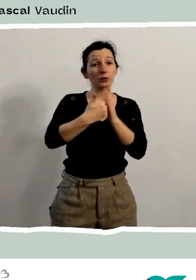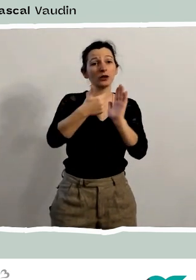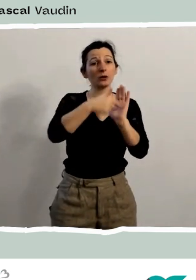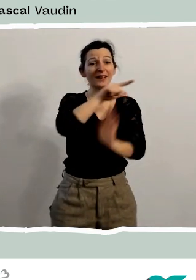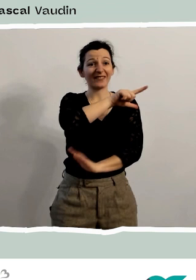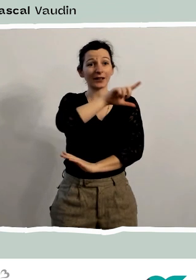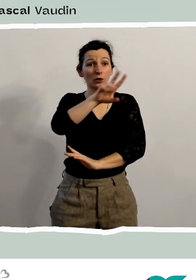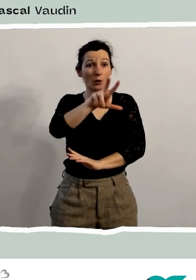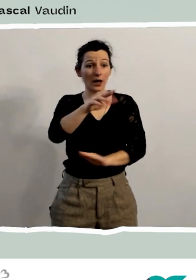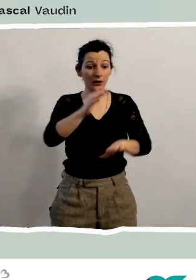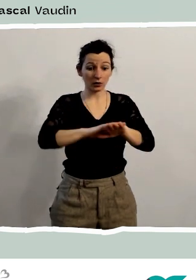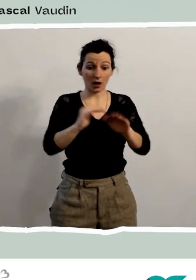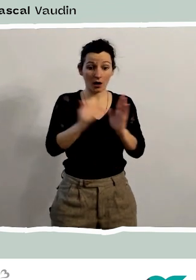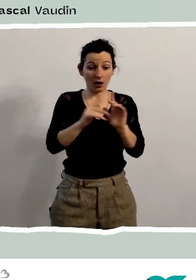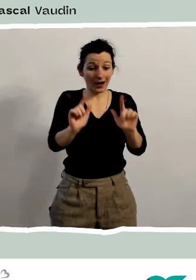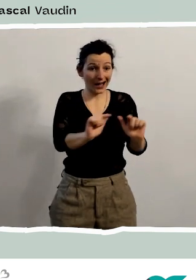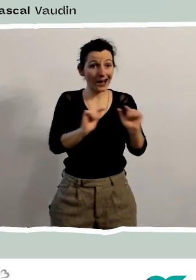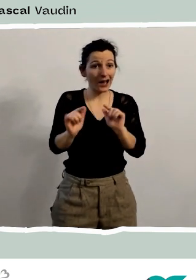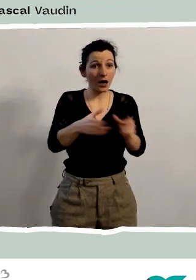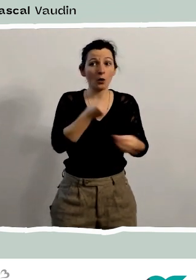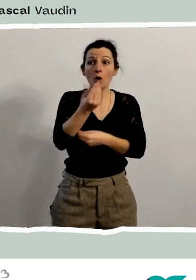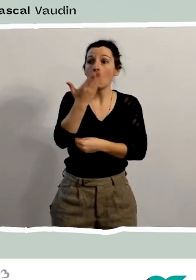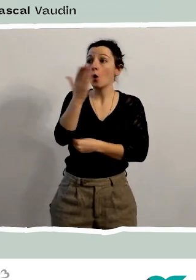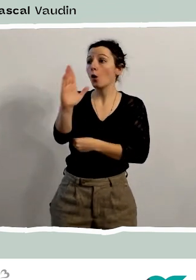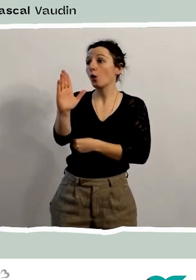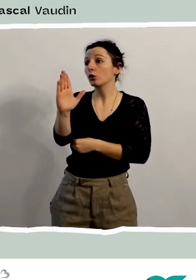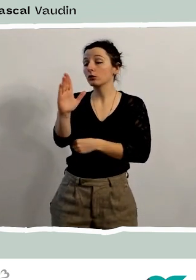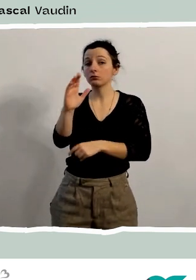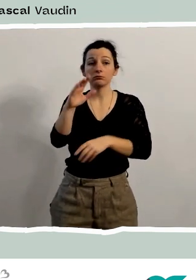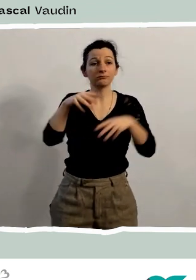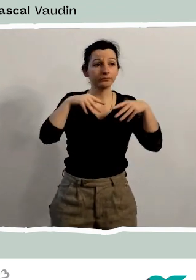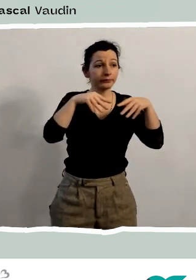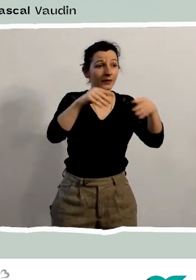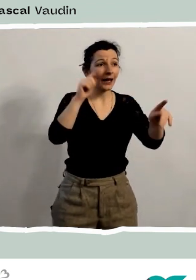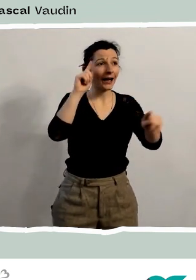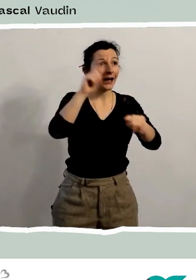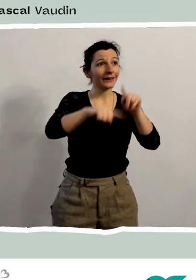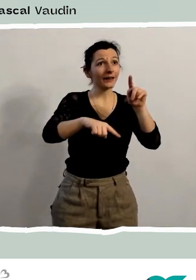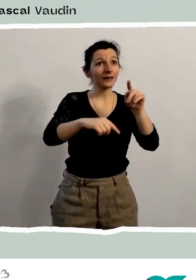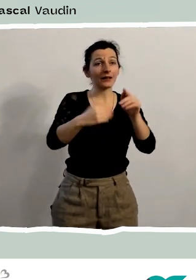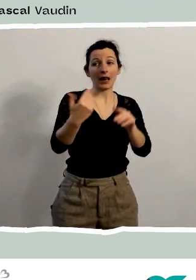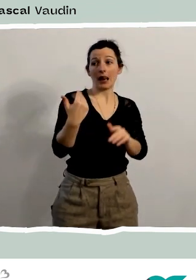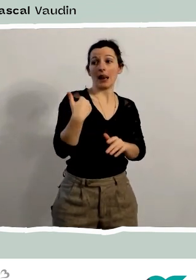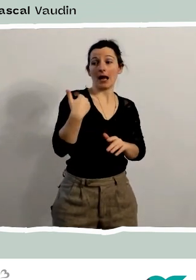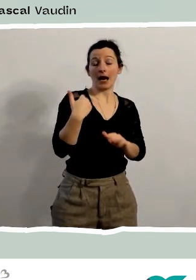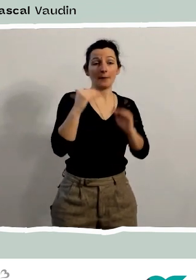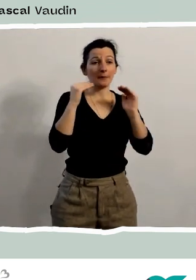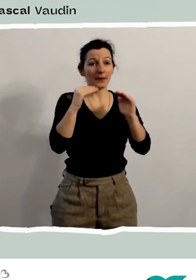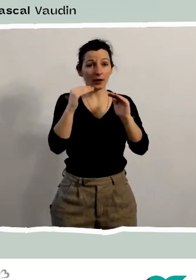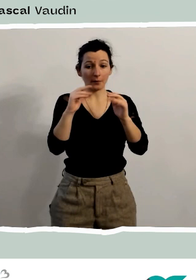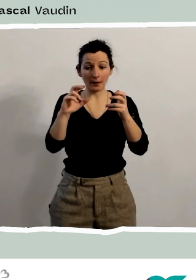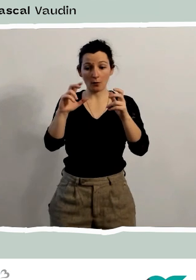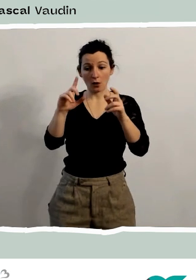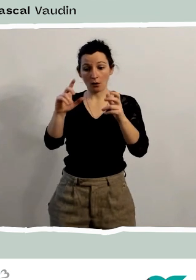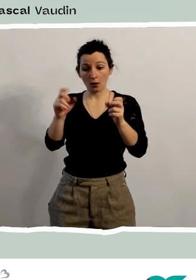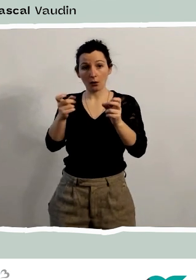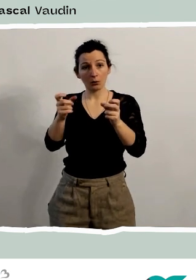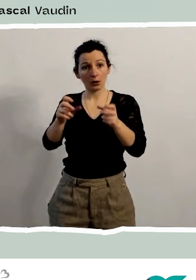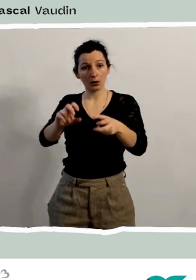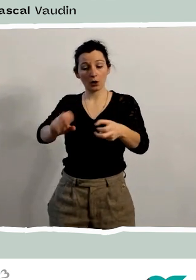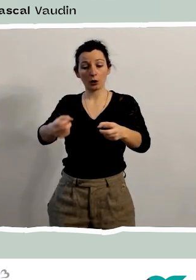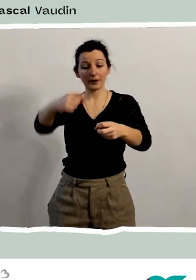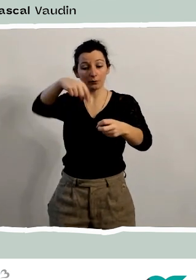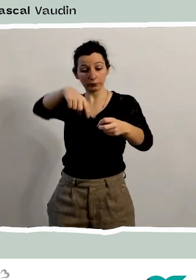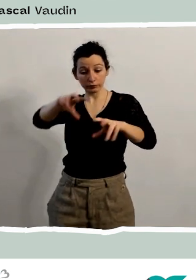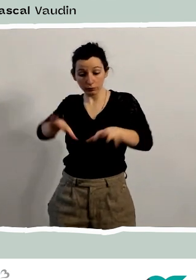D'autres métabolites de pesticides qui sont interdits de manière plus récente, mais qu'on retrouve dans l'eau du robinet.